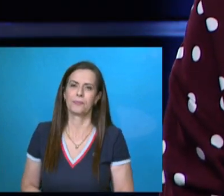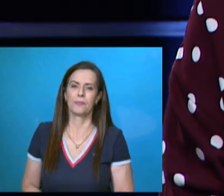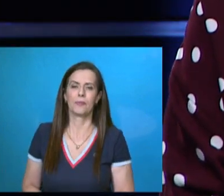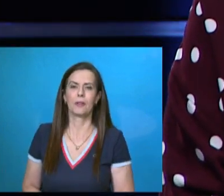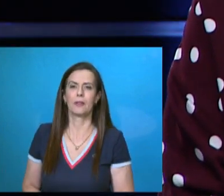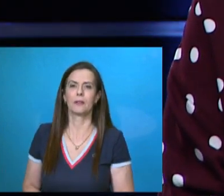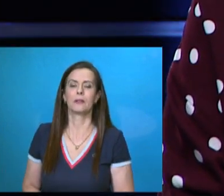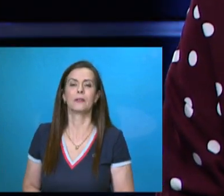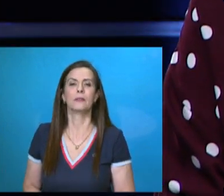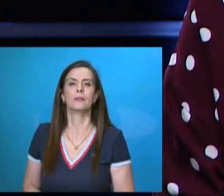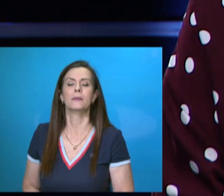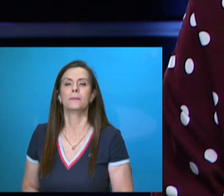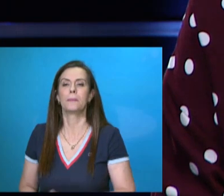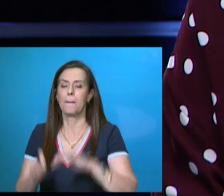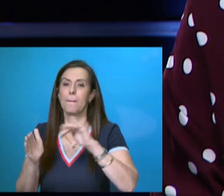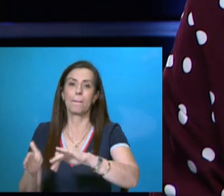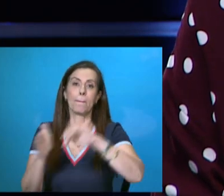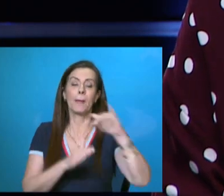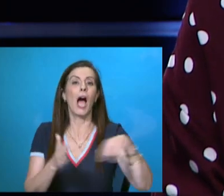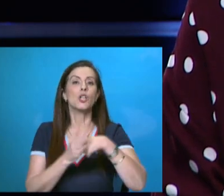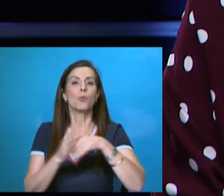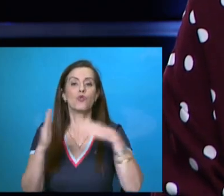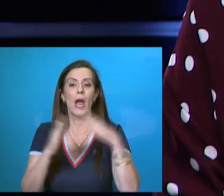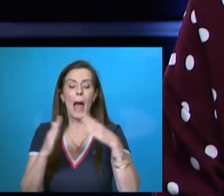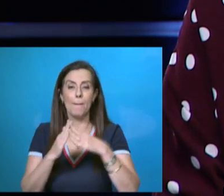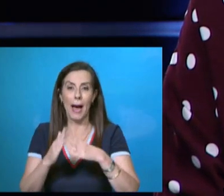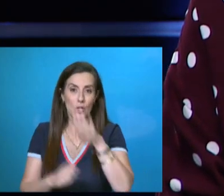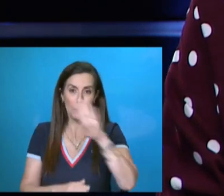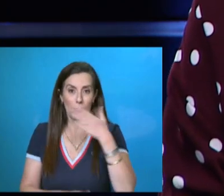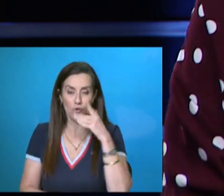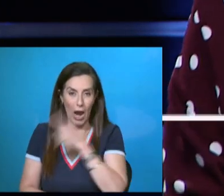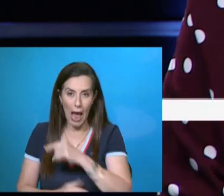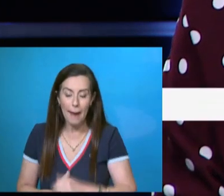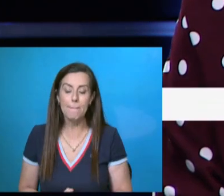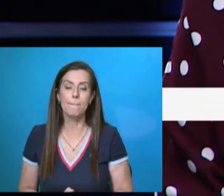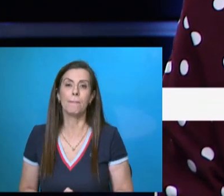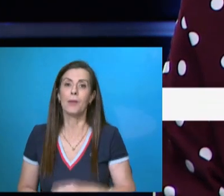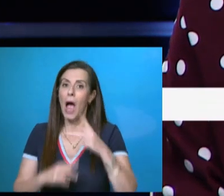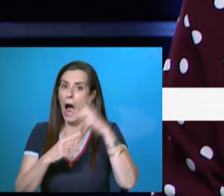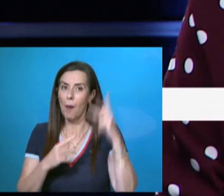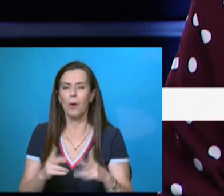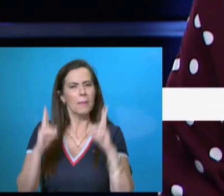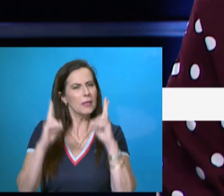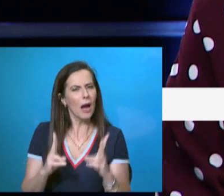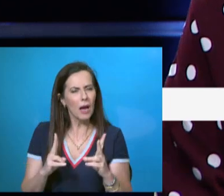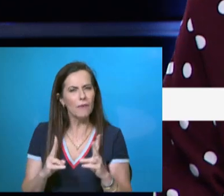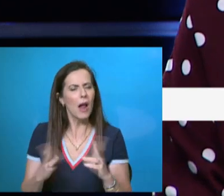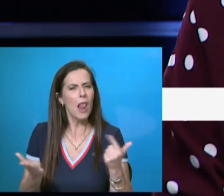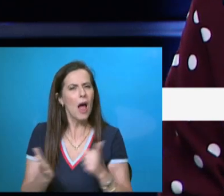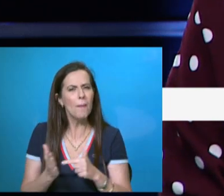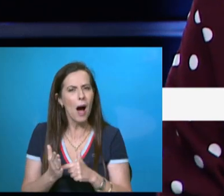עכשיו לשיפוץ מעונו הרשמי של ראש הממשלה ברחוב בלפור בירושלים. הפרויקט הזה מתעכב, וברקע